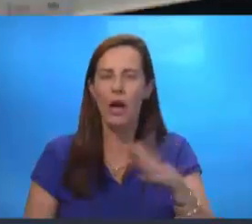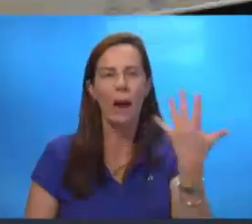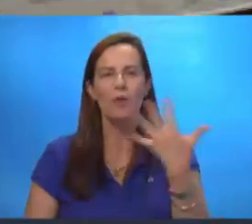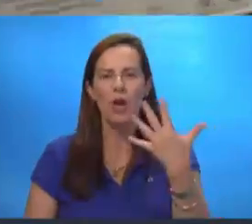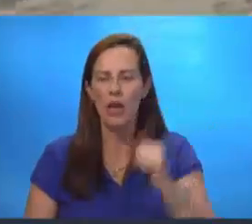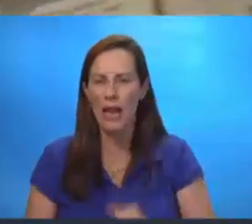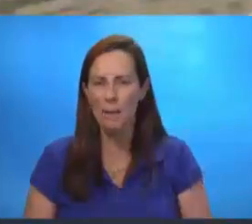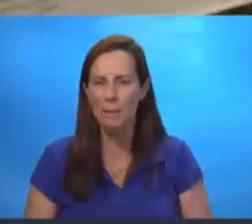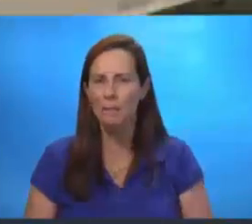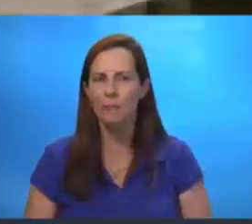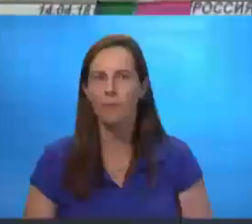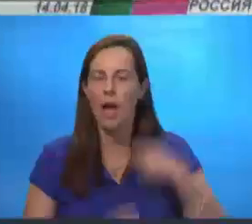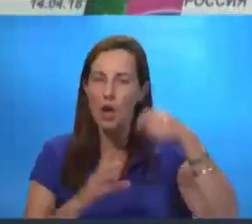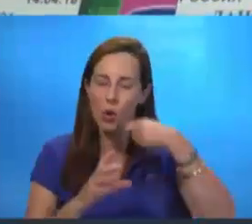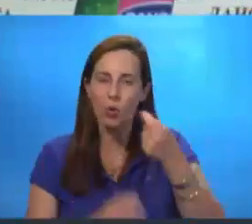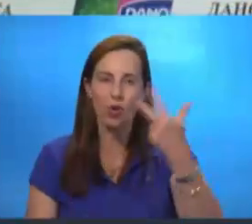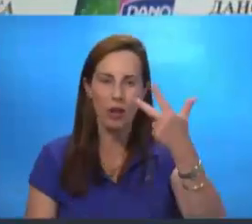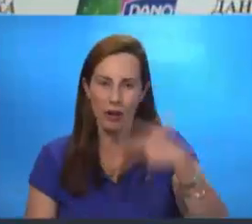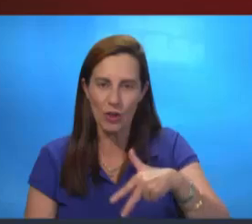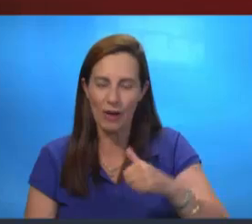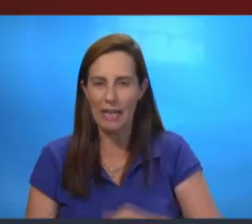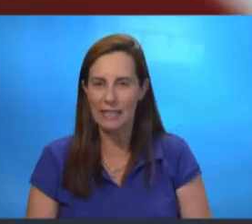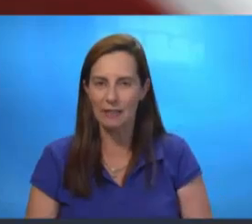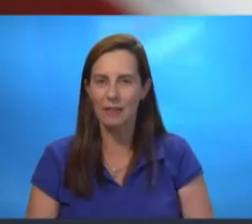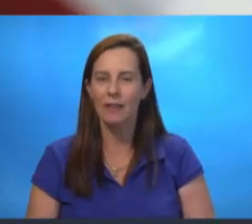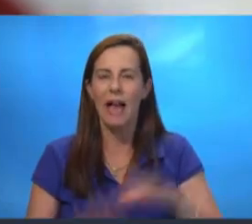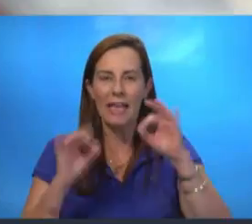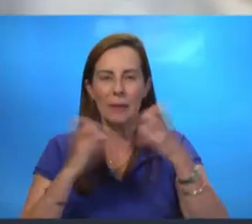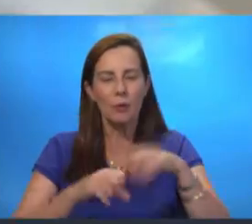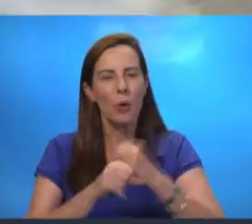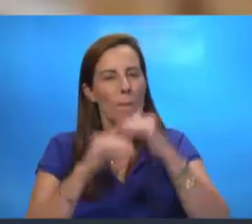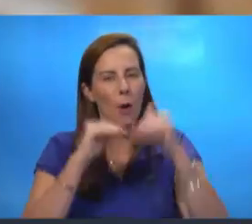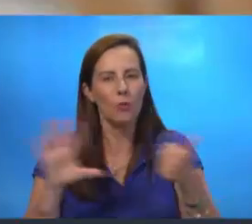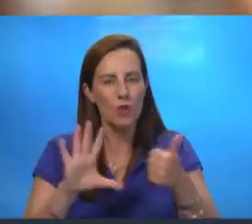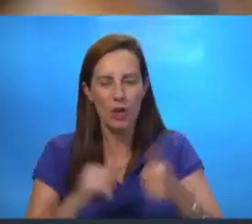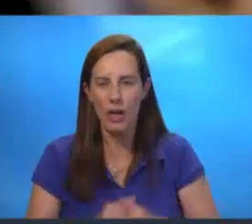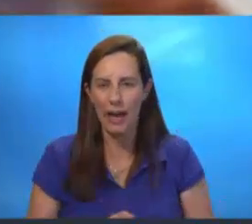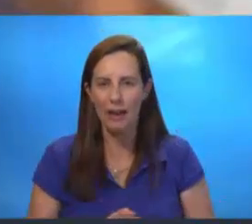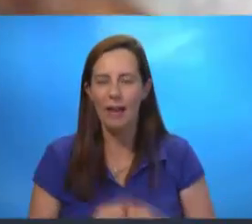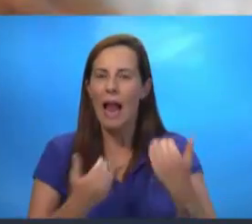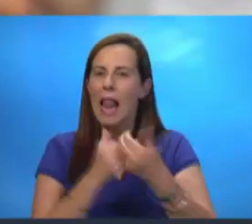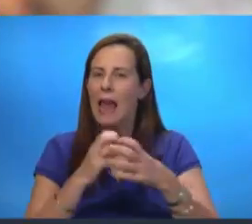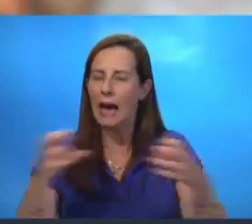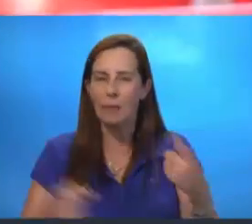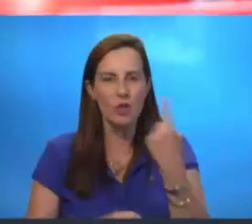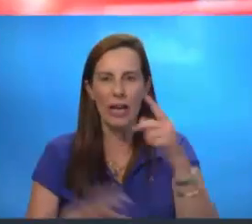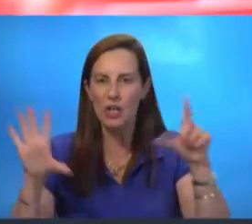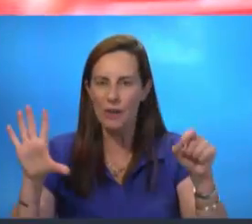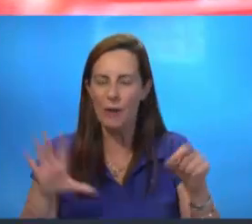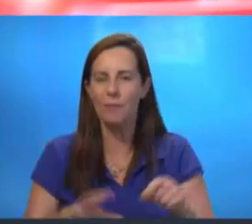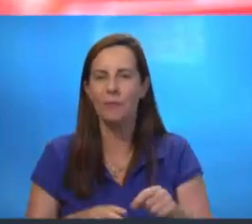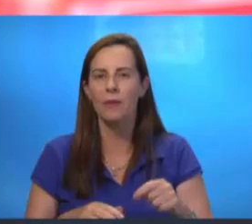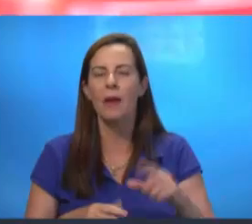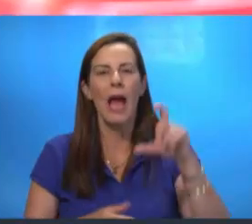שקלים, יוגורט דנונה 3 שקלים וחצי, 10 ביצים עולות פחות מ-6 שקלים, כיכר לחם שקל 70, פחית קול